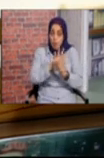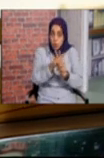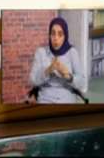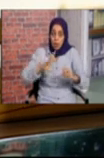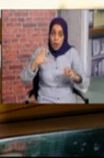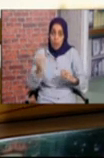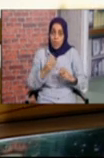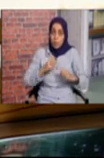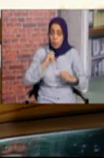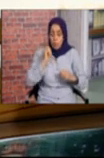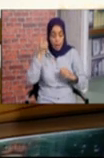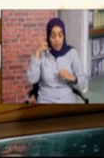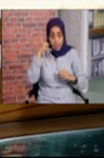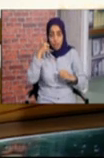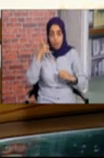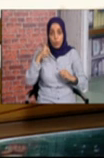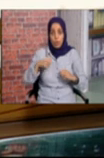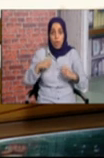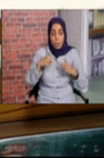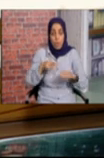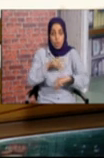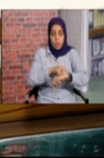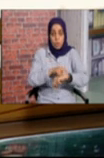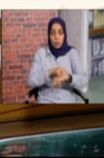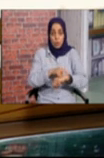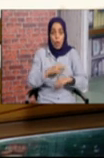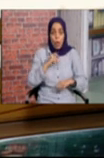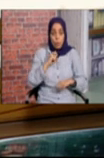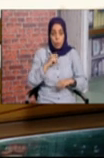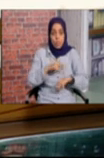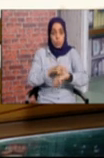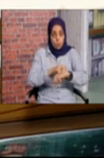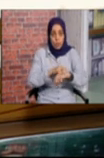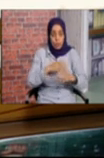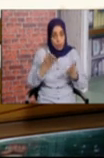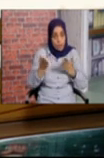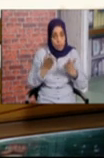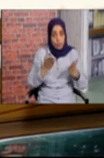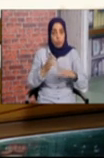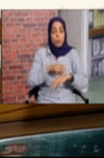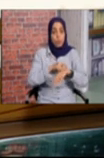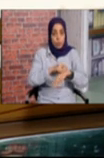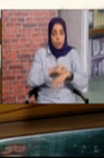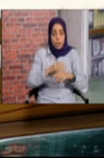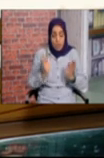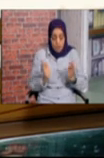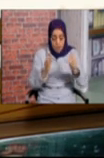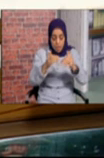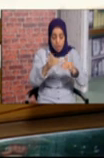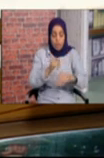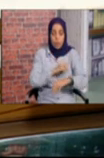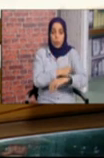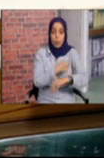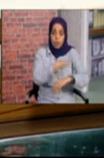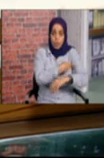حول هذا الموضوع معنا اتصال تليفوني مع الأستاذ دكتور أحمد الكتامي، مدير عام البرامج العلاجية للصندوق مكافحة علاج الإدمان